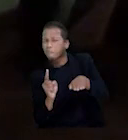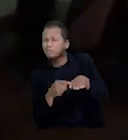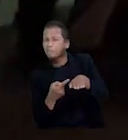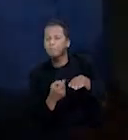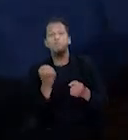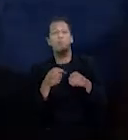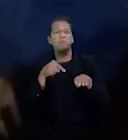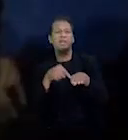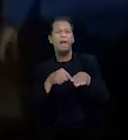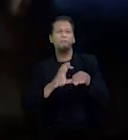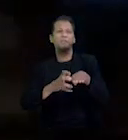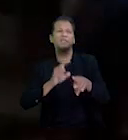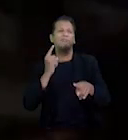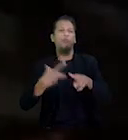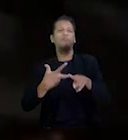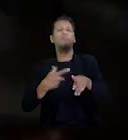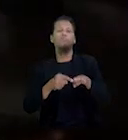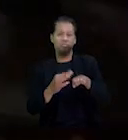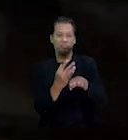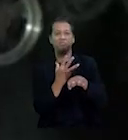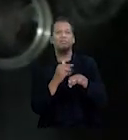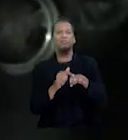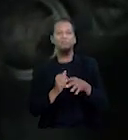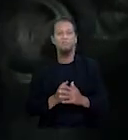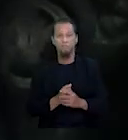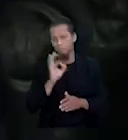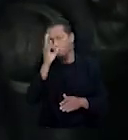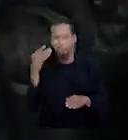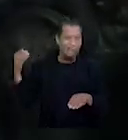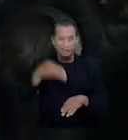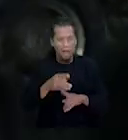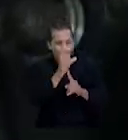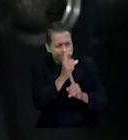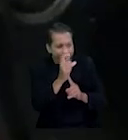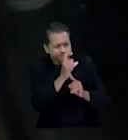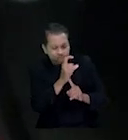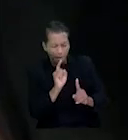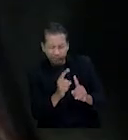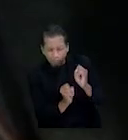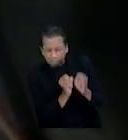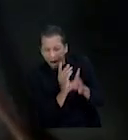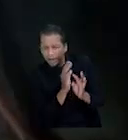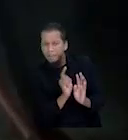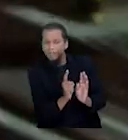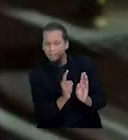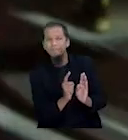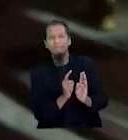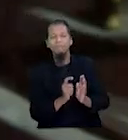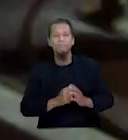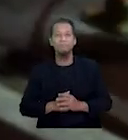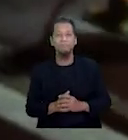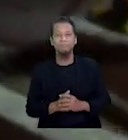terbakarnya mobil adalah akibat korsleting listrik pada bagian mesin polisi melakukan olah TKP untuk menyelidiki penyebab kebakaran